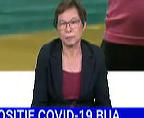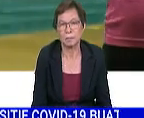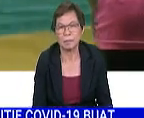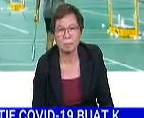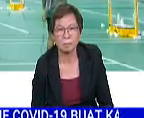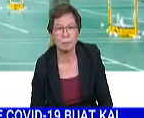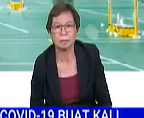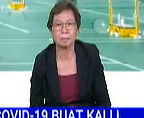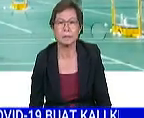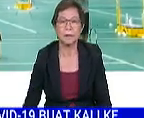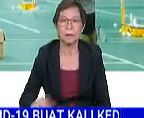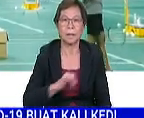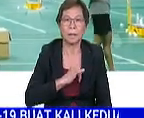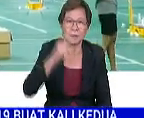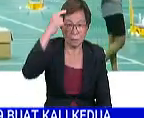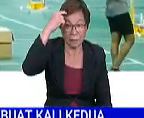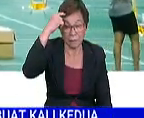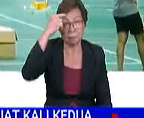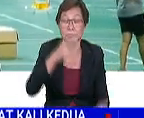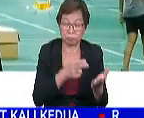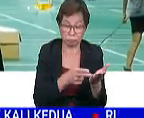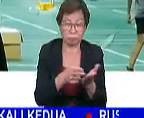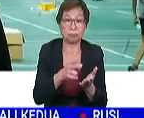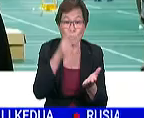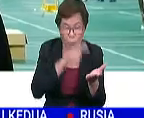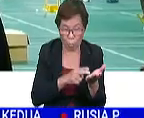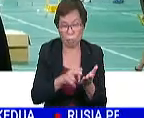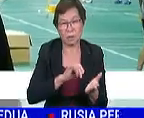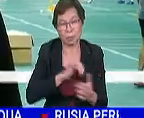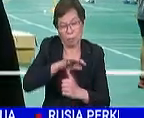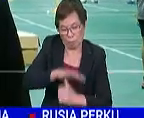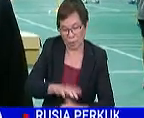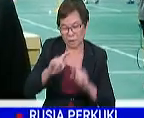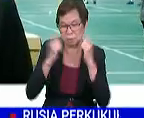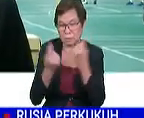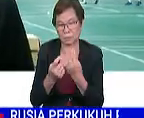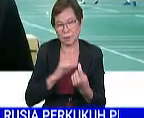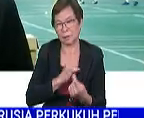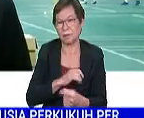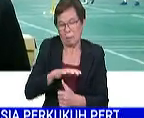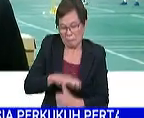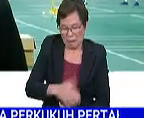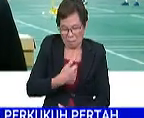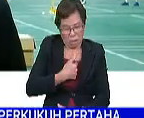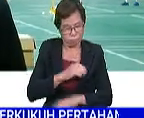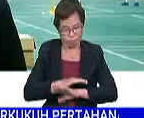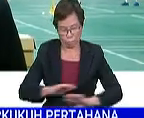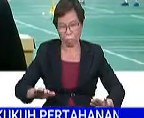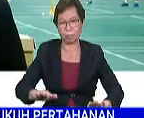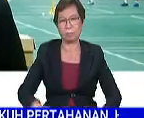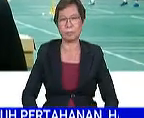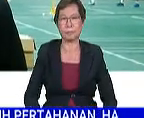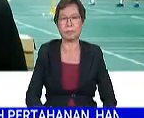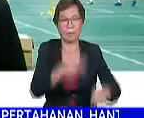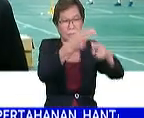b i think to hon saya pun tak nak prure team saya saya pun tak nak prurei saya from the line up I